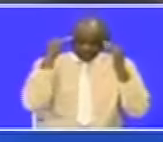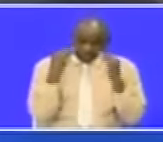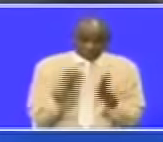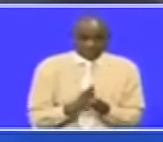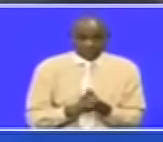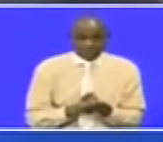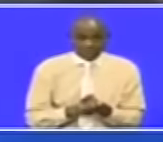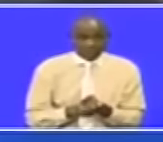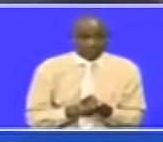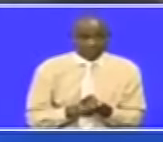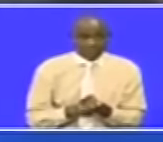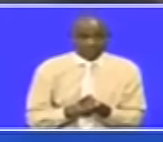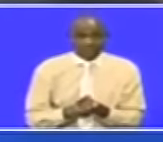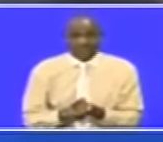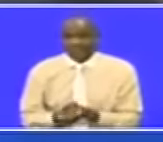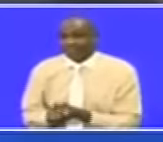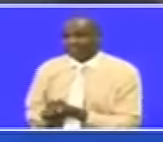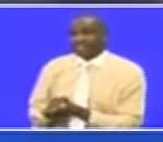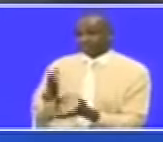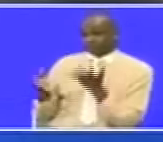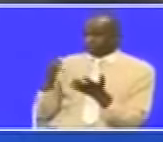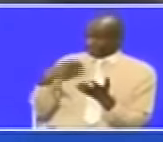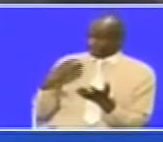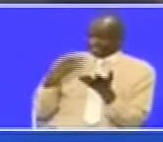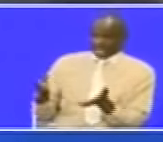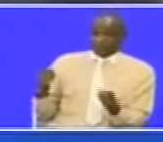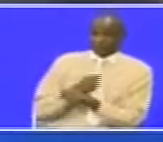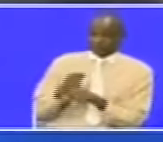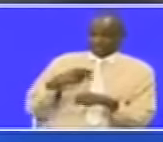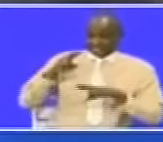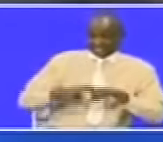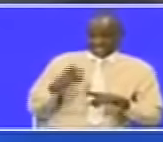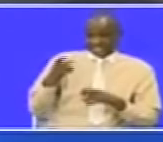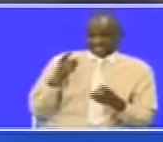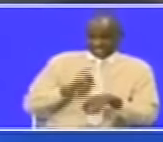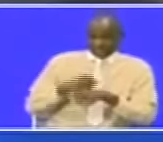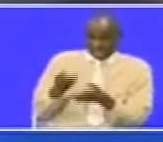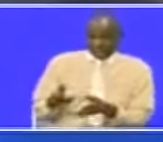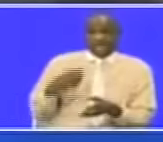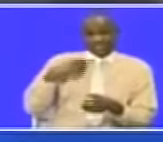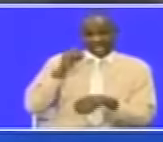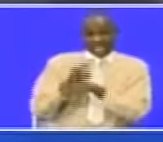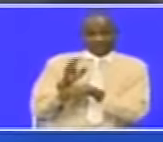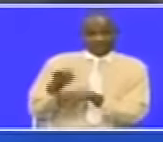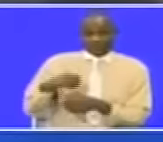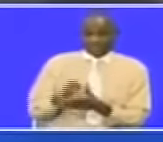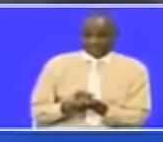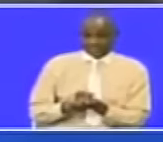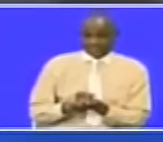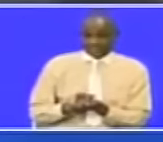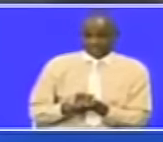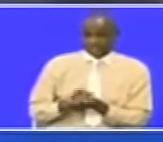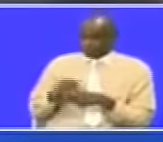whereas technically there may not be a stay at this moment, it would be unwise for us, I think,